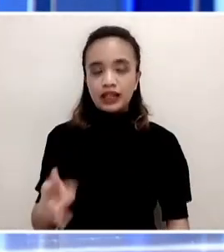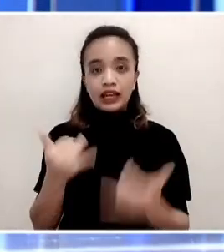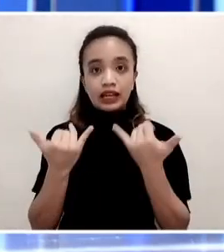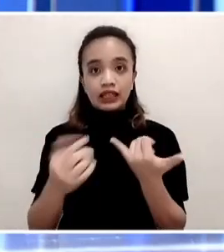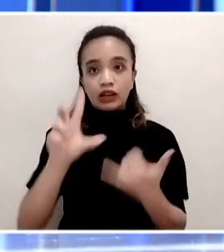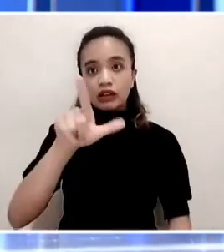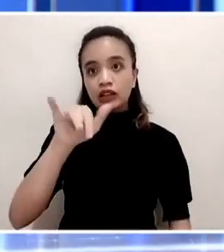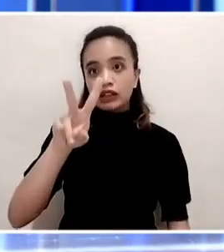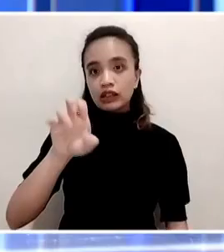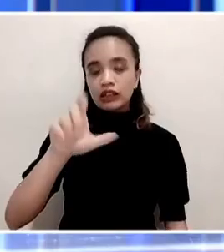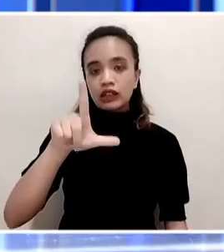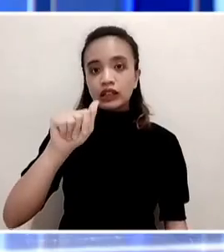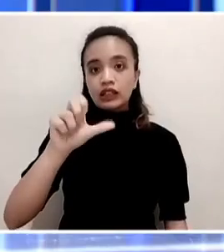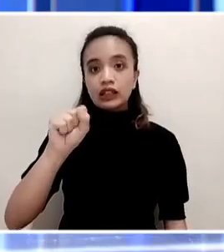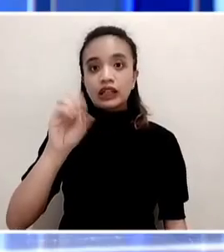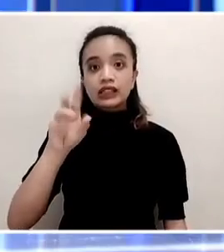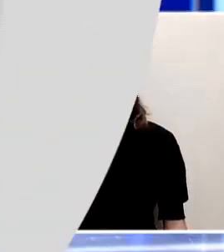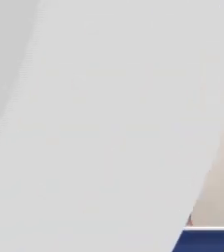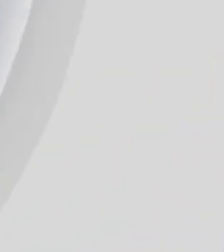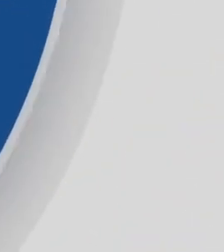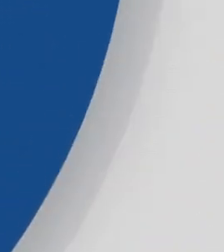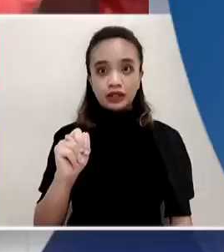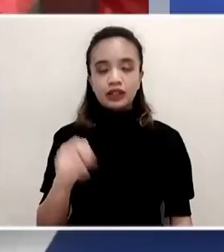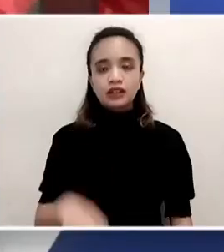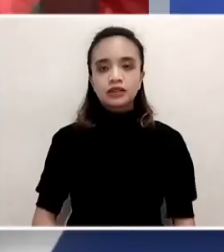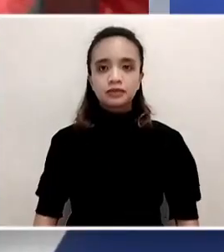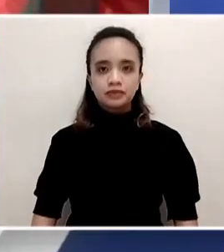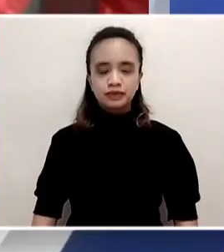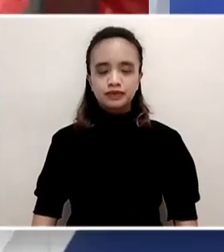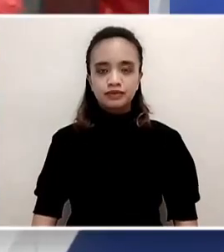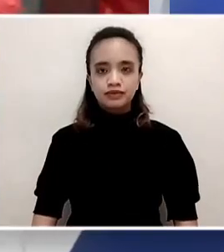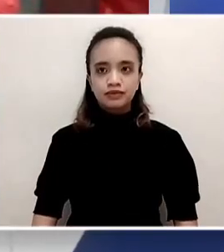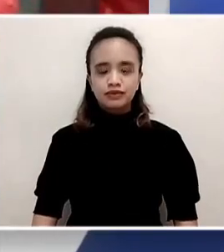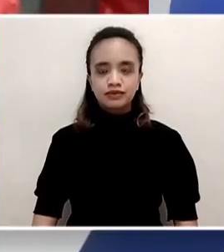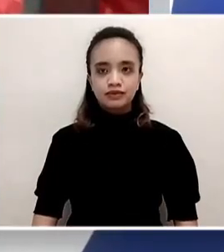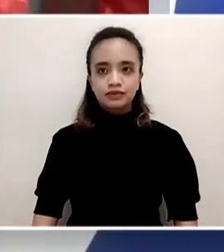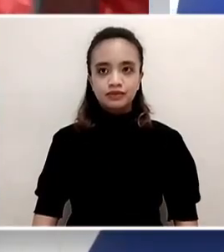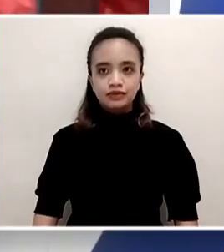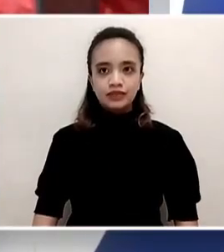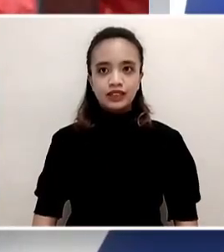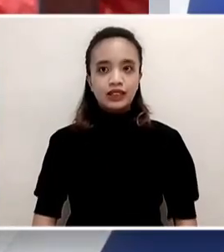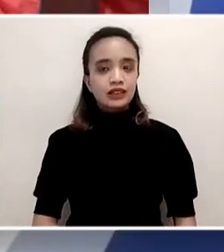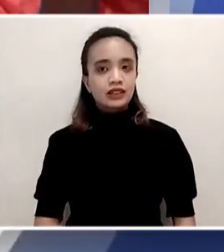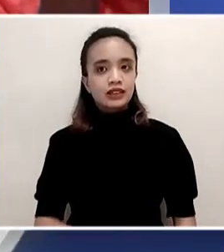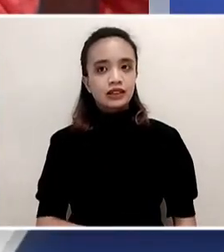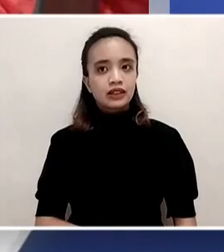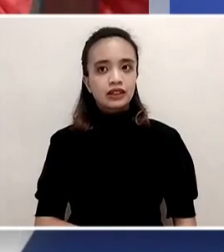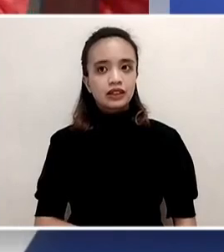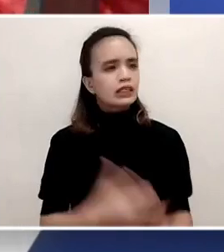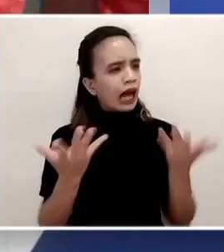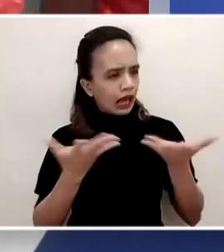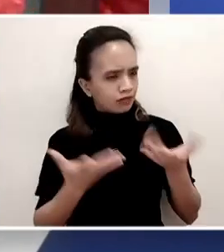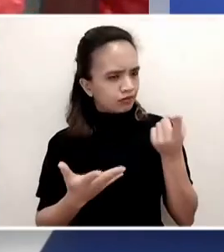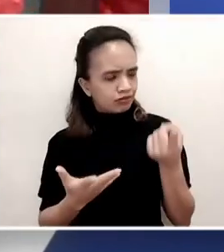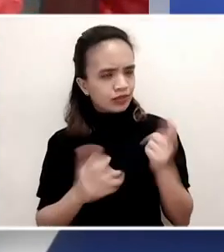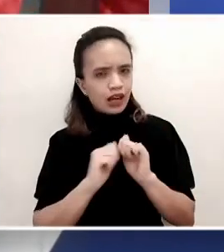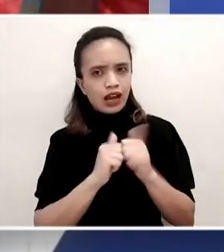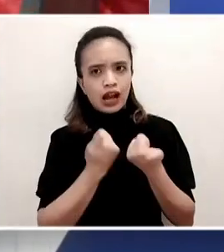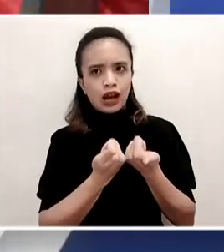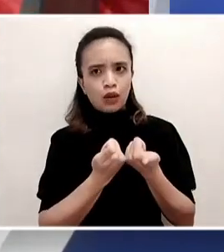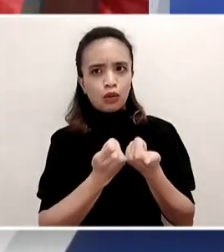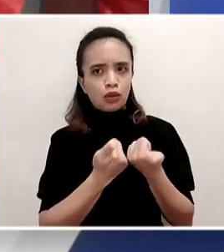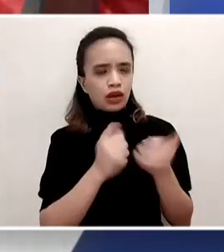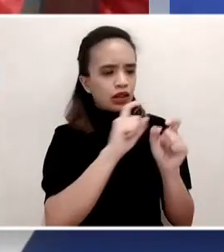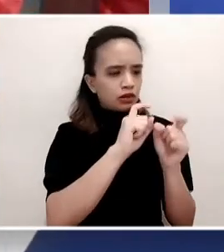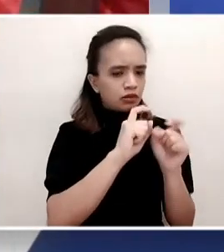Lacson Street sa Maynila, nagpapatrol, Zian Ambrosio. Z, saan ba yan? At paanong pag-customize yung